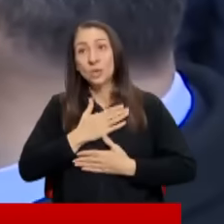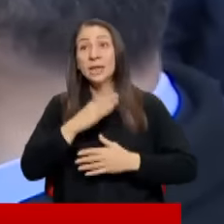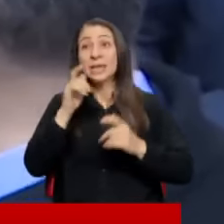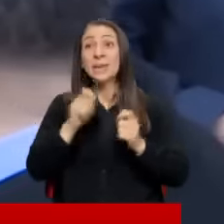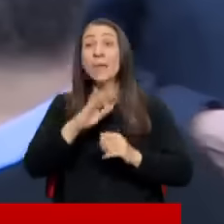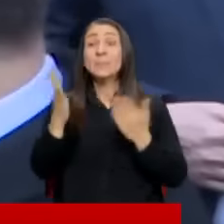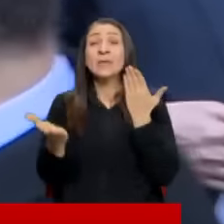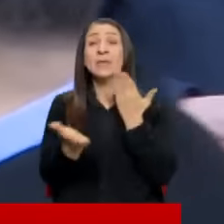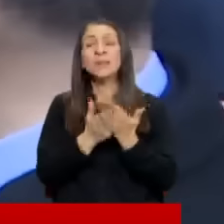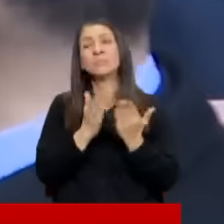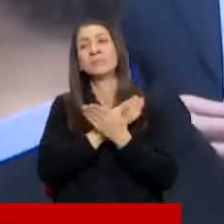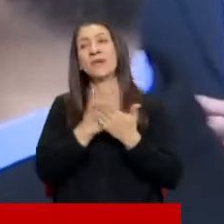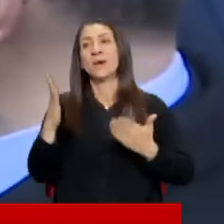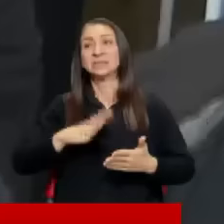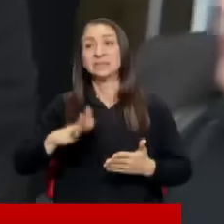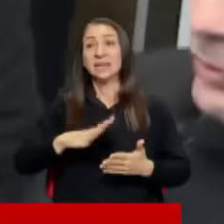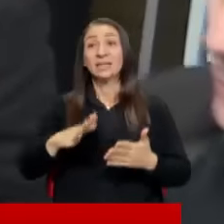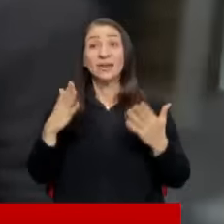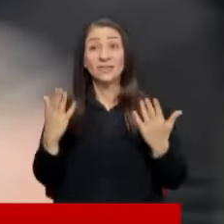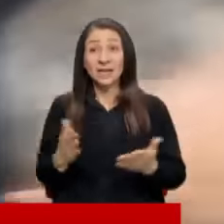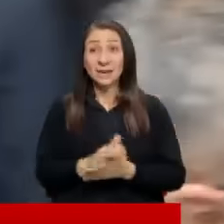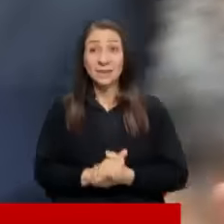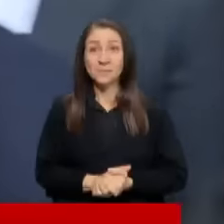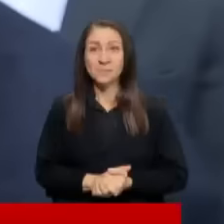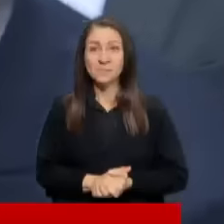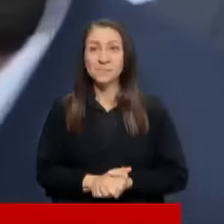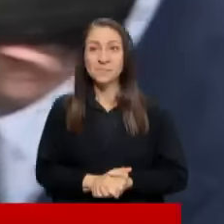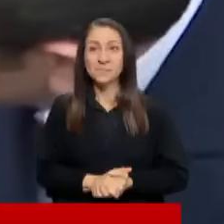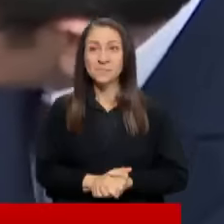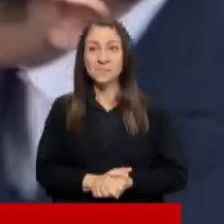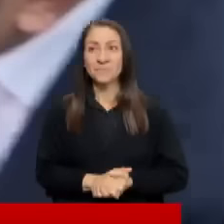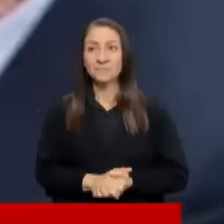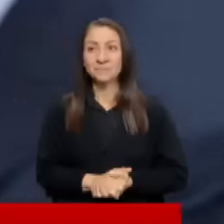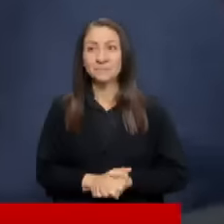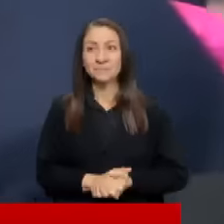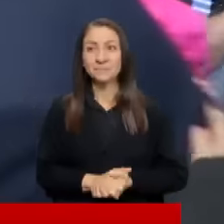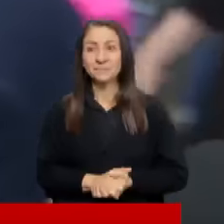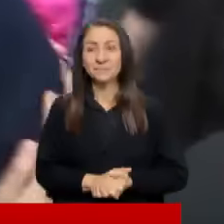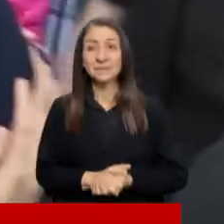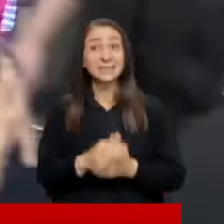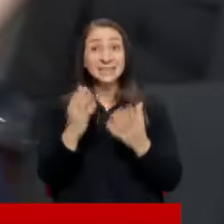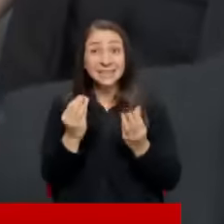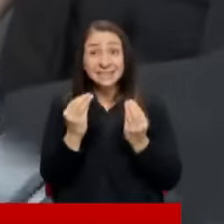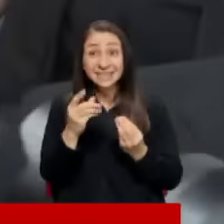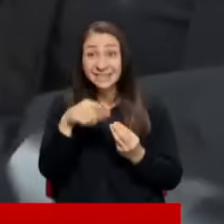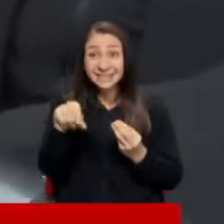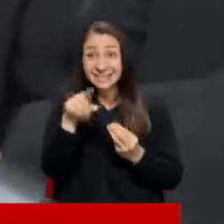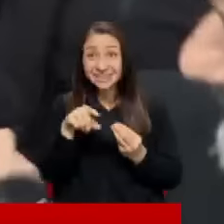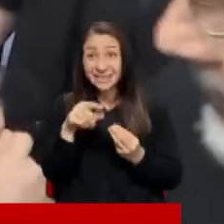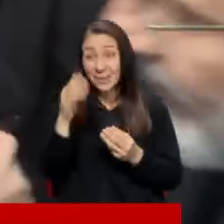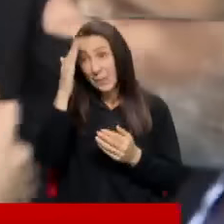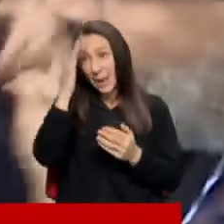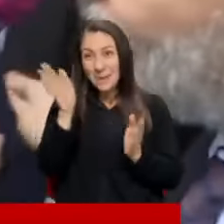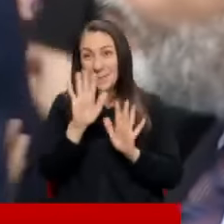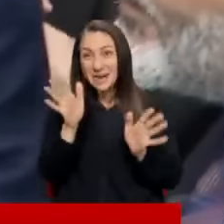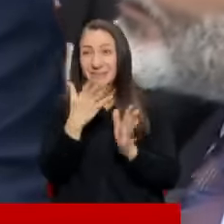yapılan yardımların devamını isteyenler ve... Gel bakalım, tanışalım. Nasılsınız?